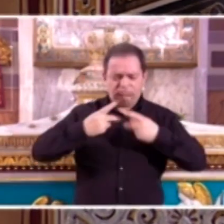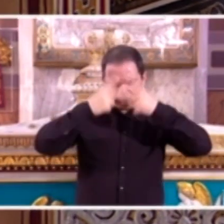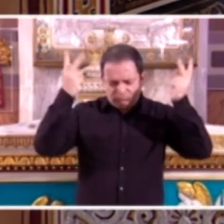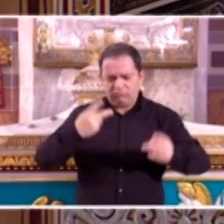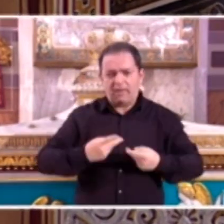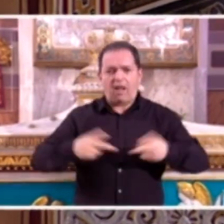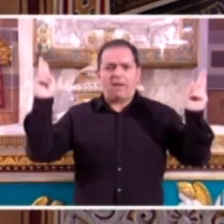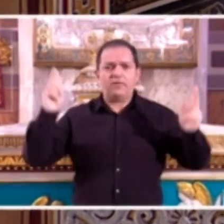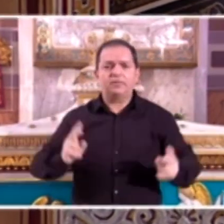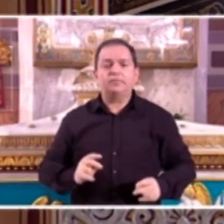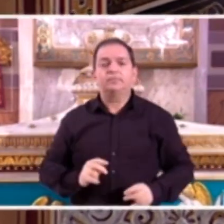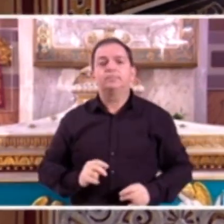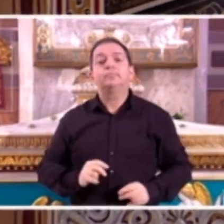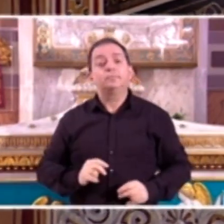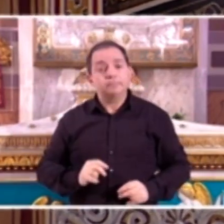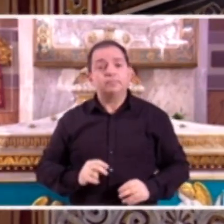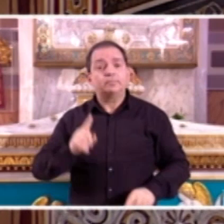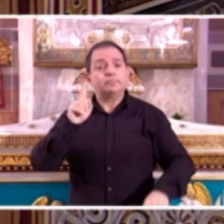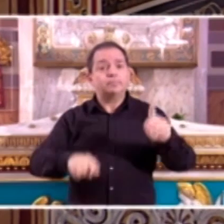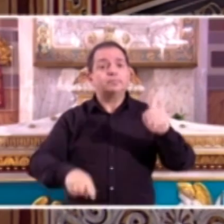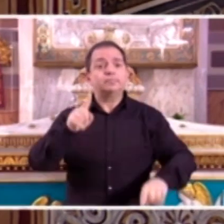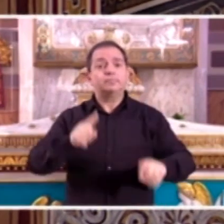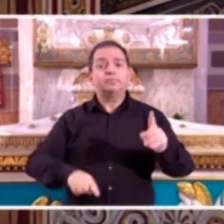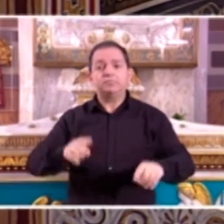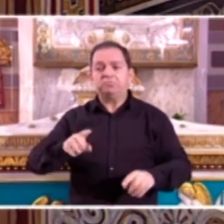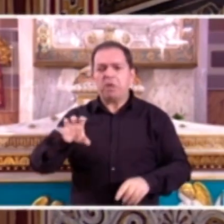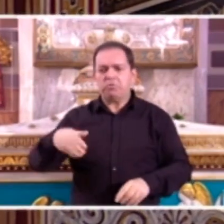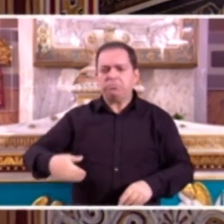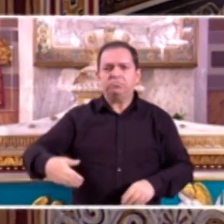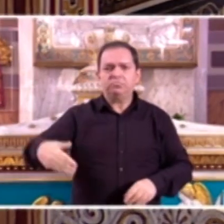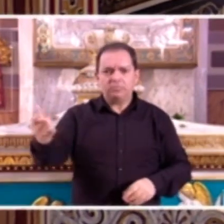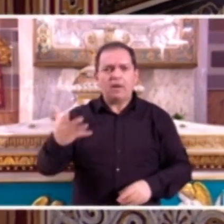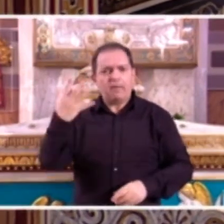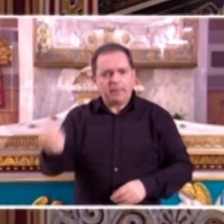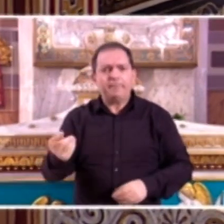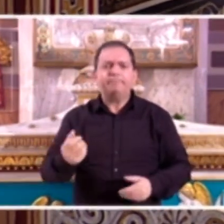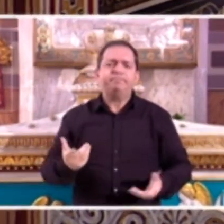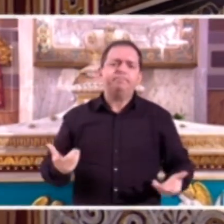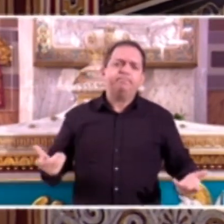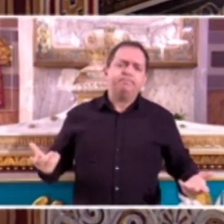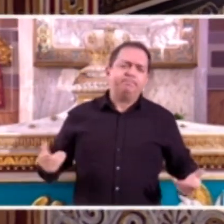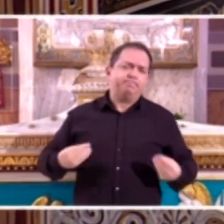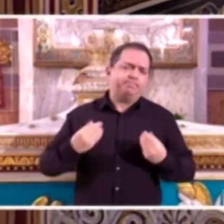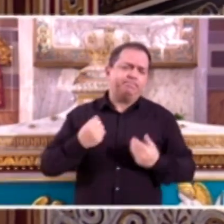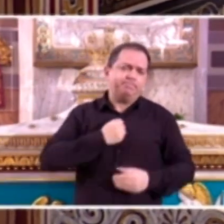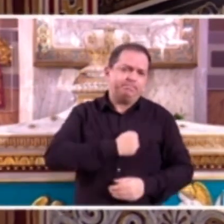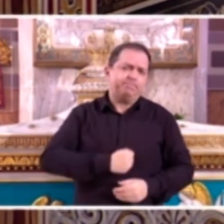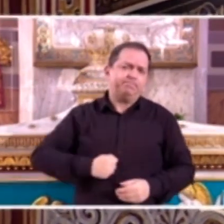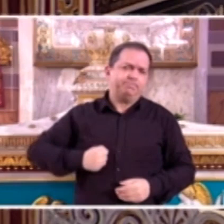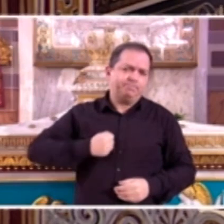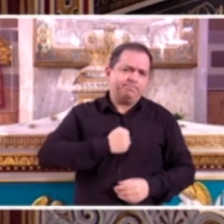Βλέπετε στις ημέρες μας, παρατηρείτε το θλιβερό φαινόμενο, ο άνθρωπος